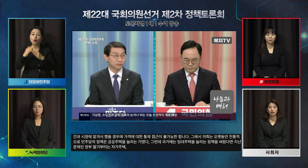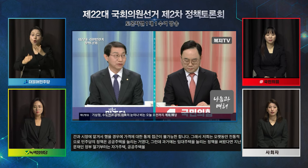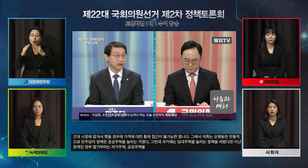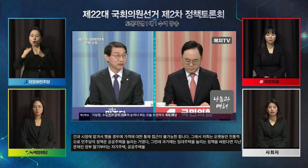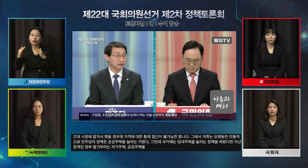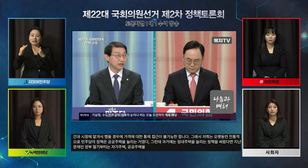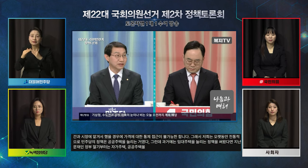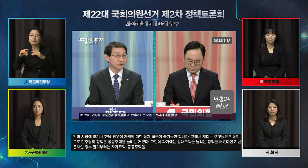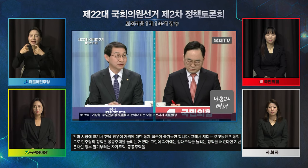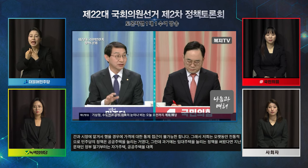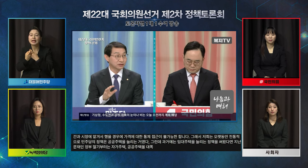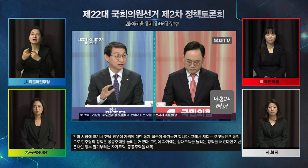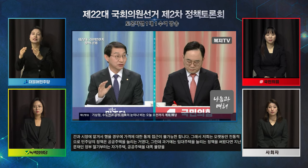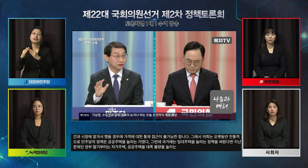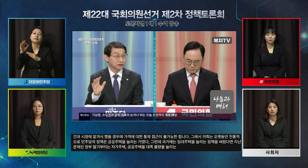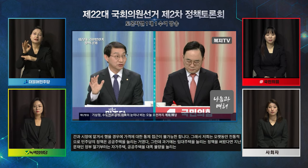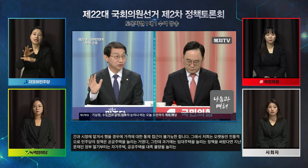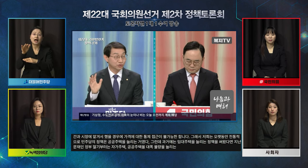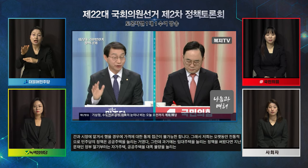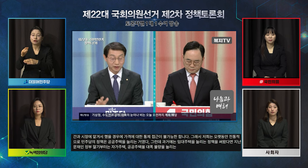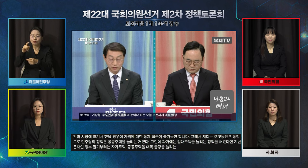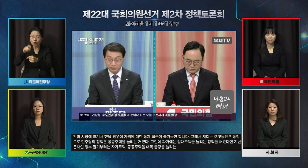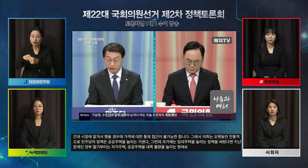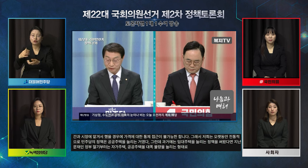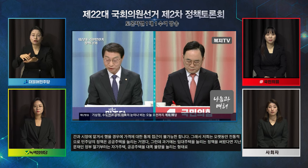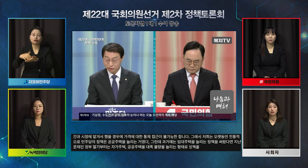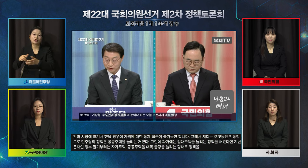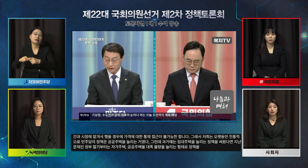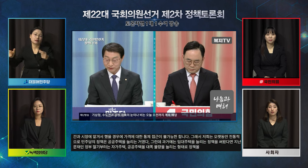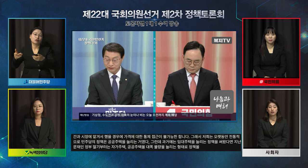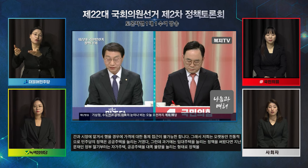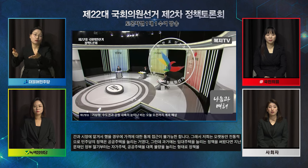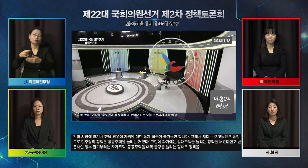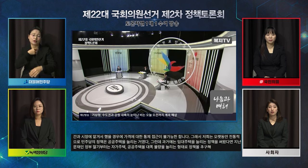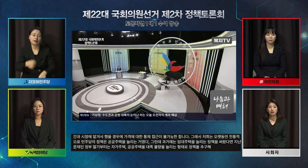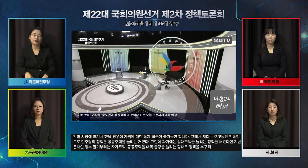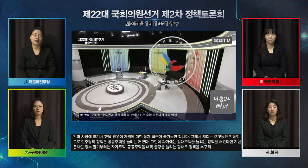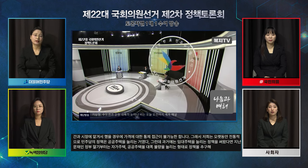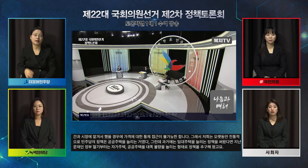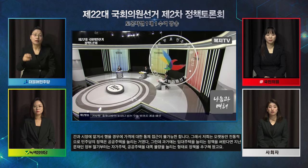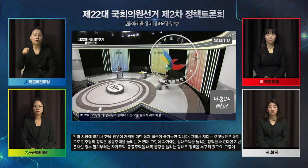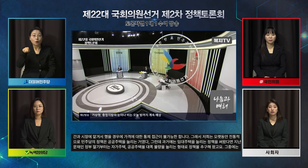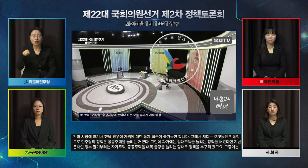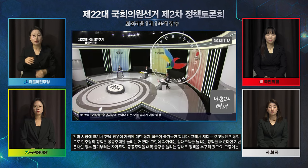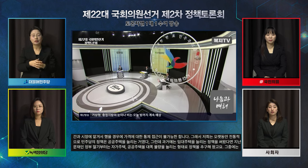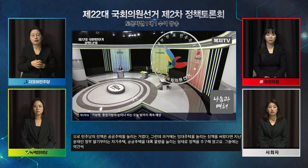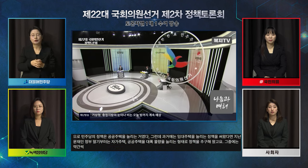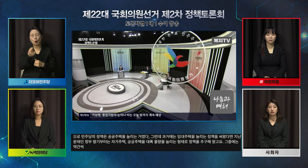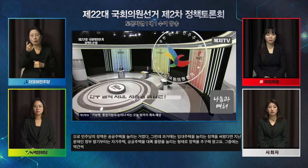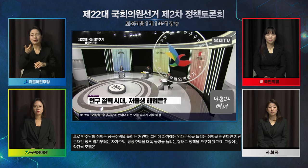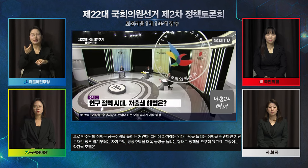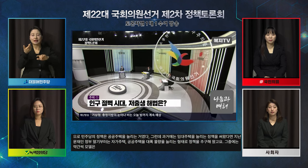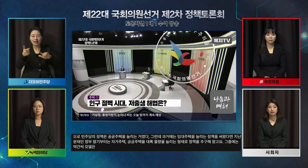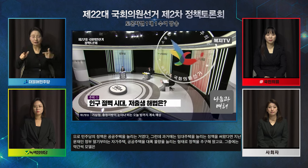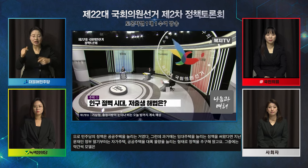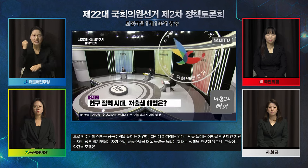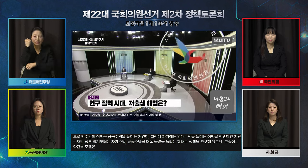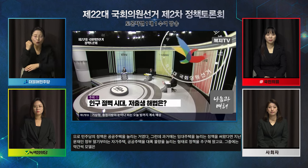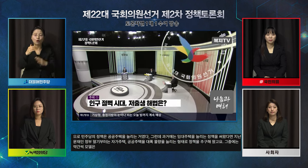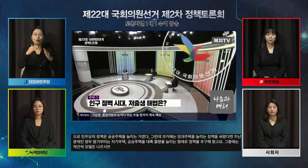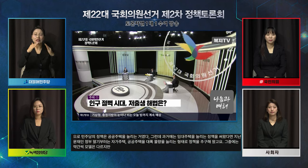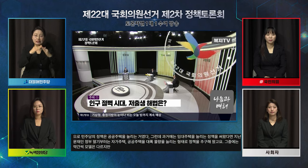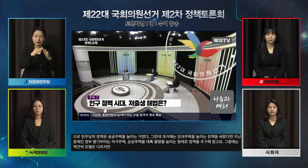대폭 물량을 늘리는 형태로 정책을 추구해 왔고요. 그중에는 약간씩 모델은 다름이다면 기본주택,